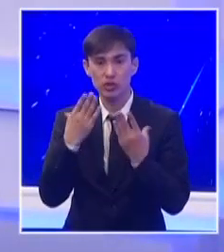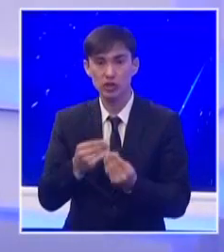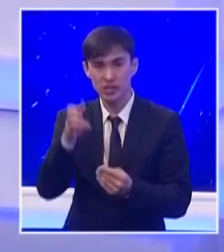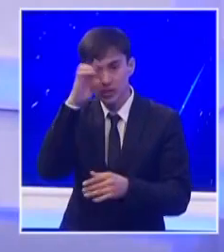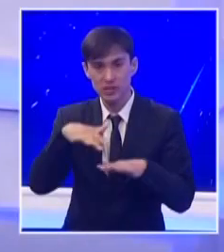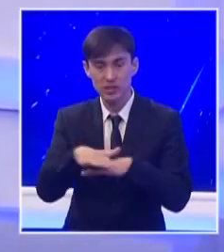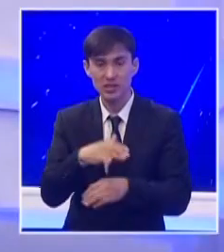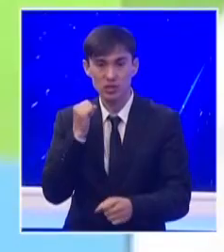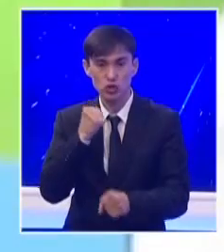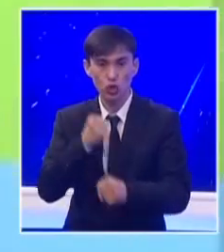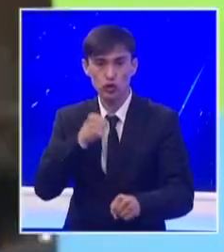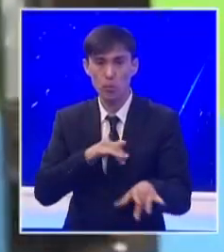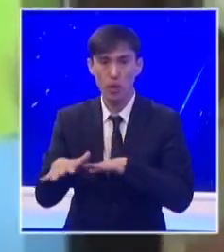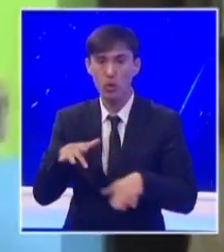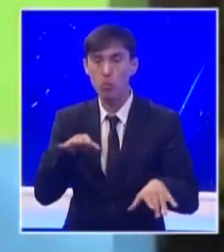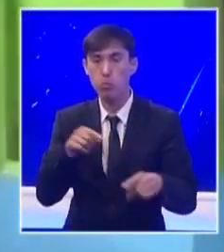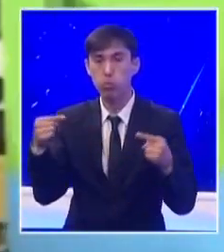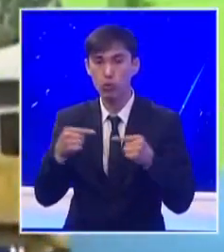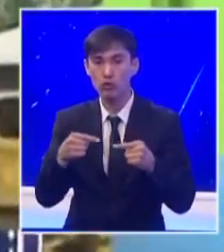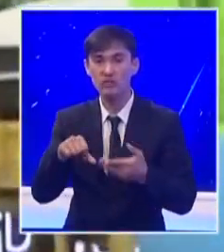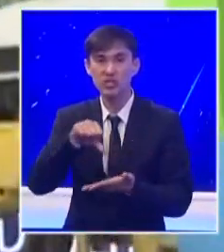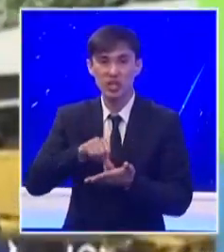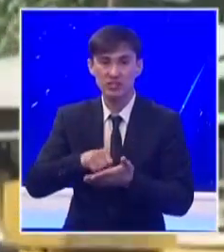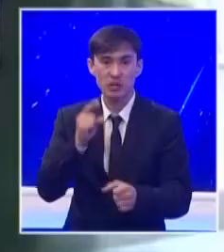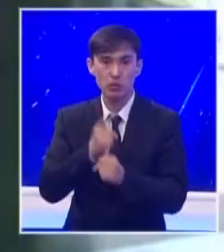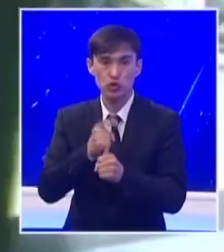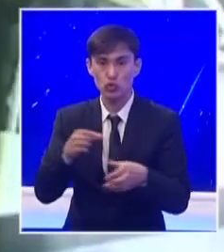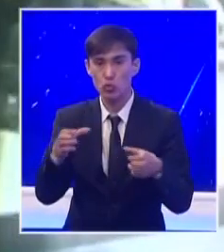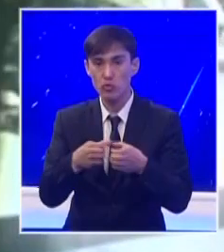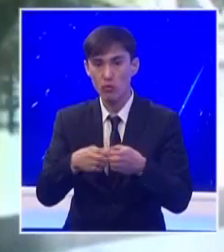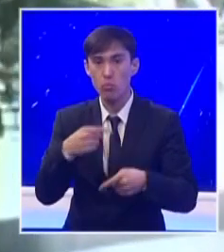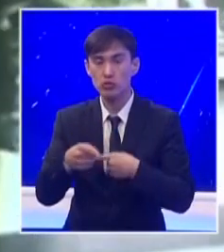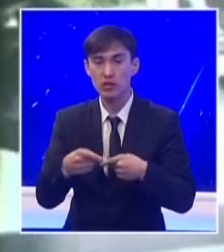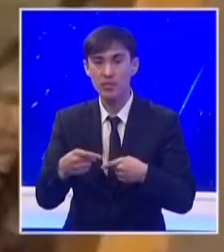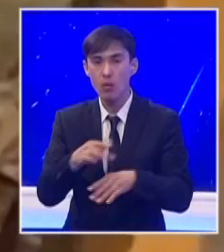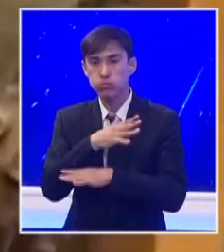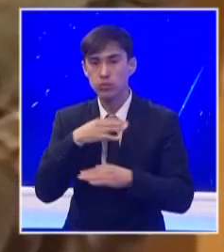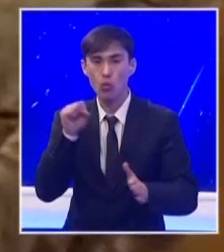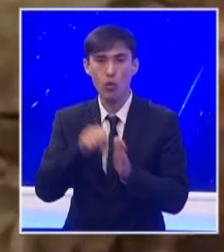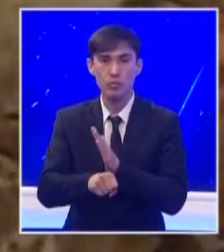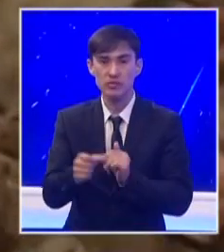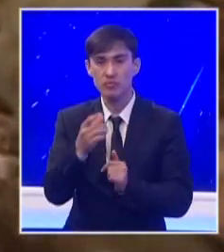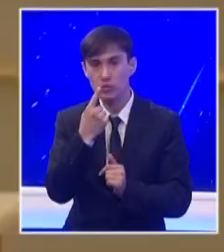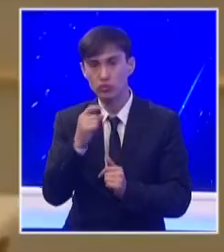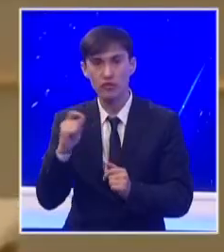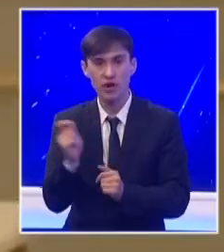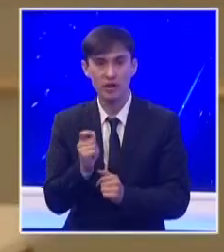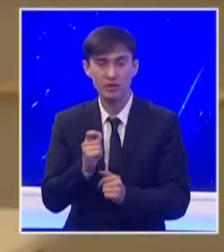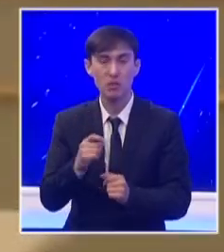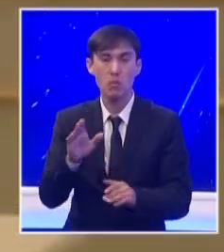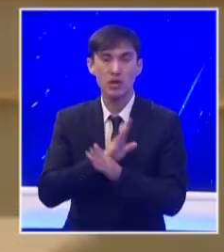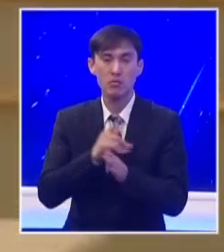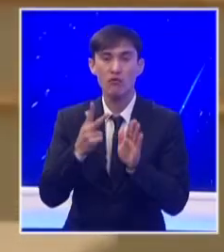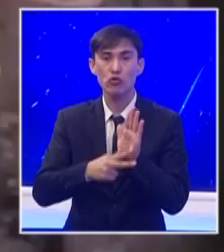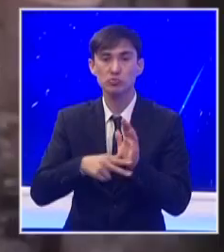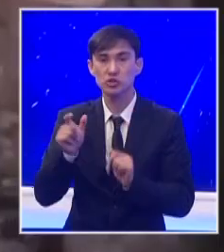страна принимает жесткие меры против членства в запрещенных группировках. После волны убийств в минувшие выходные, где погибло